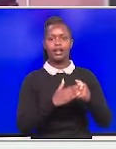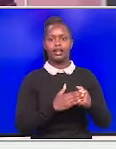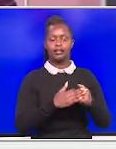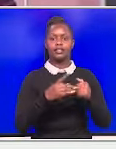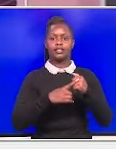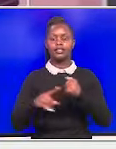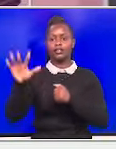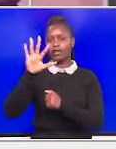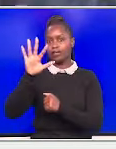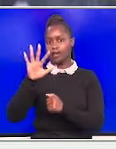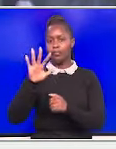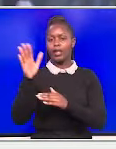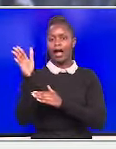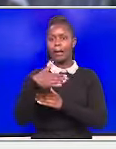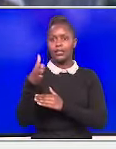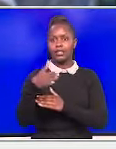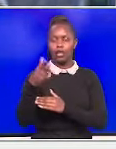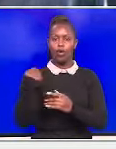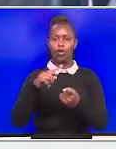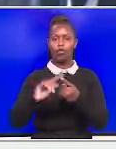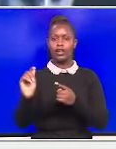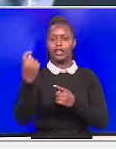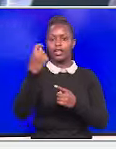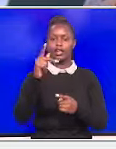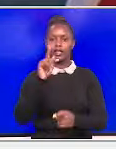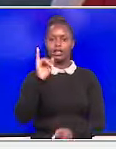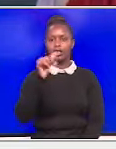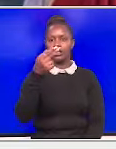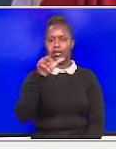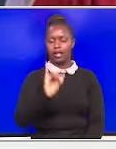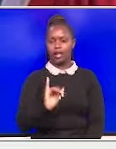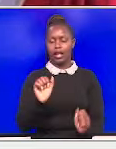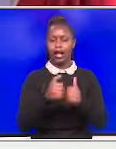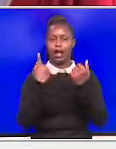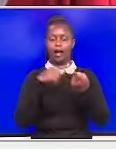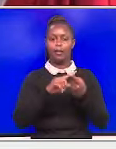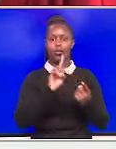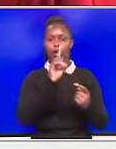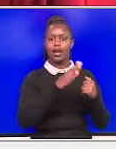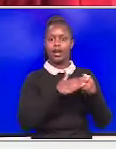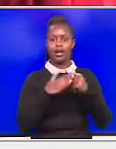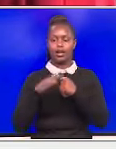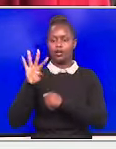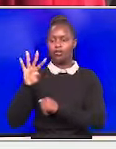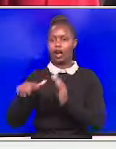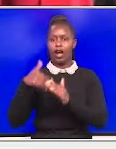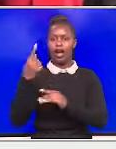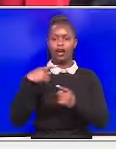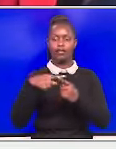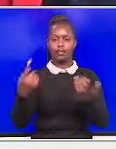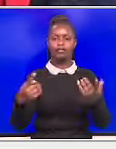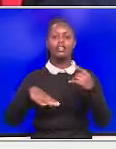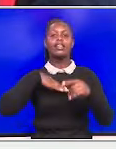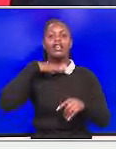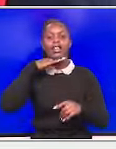1965. Ubalozi wa Kenya jijini Kigali ulifungwa mwaka 1994 kufuatia mauaji yaliyoshuhudiwa